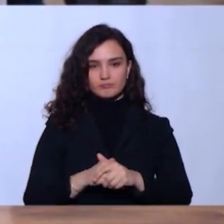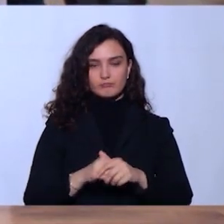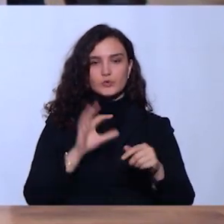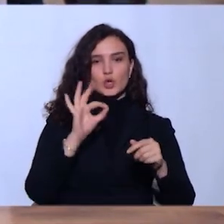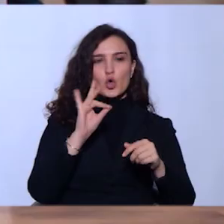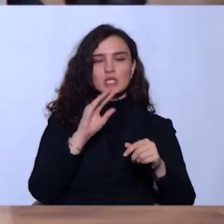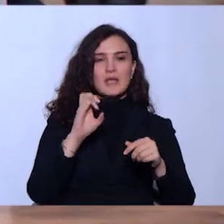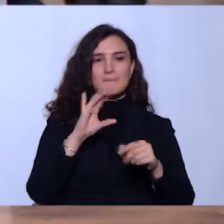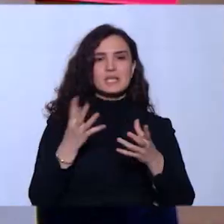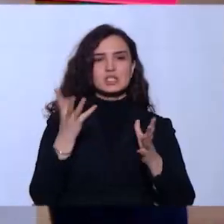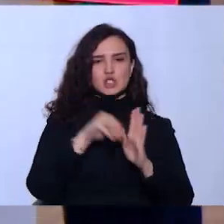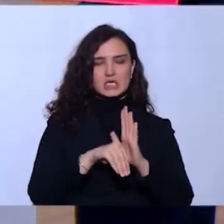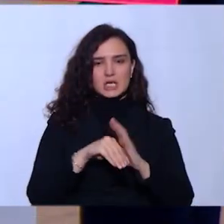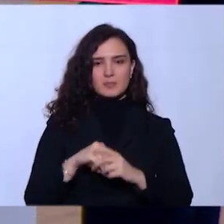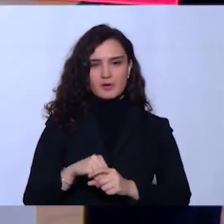ორნამენტი შედგება